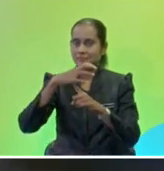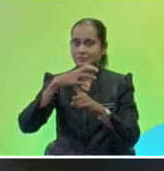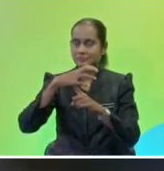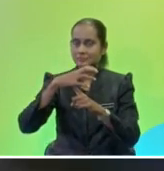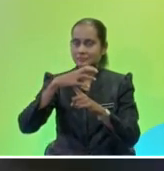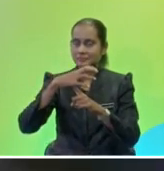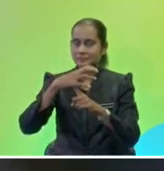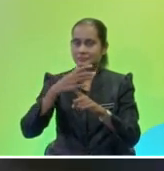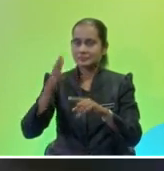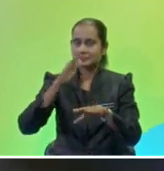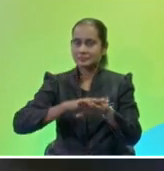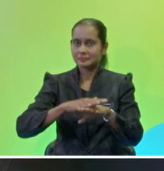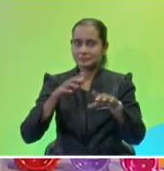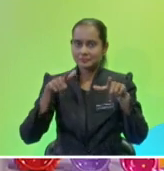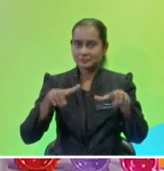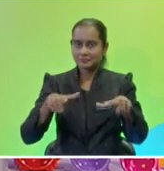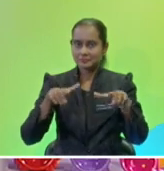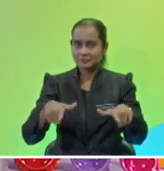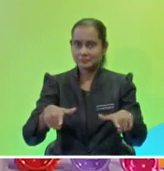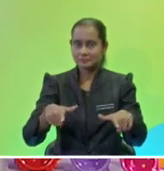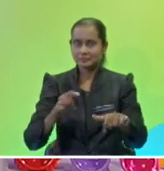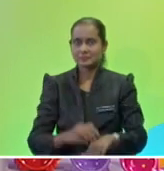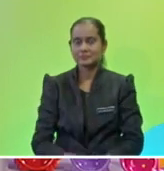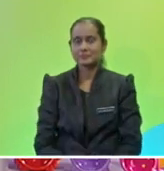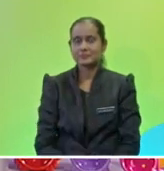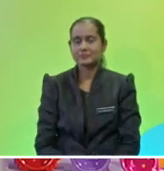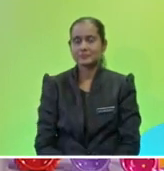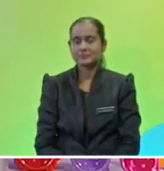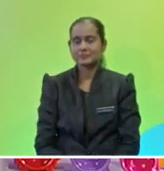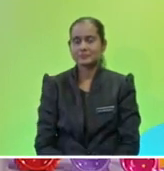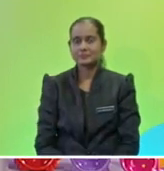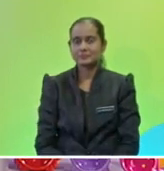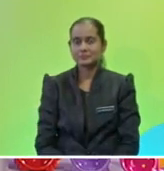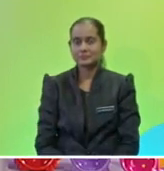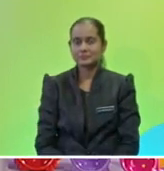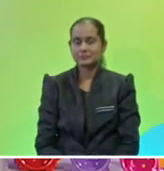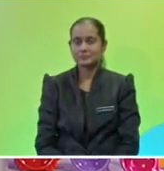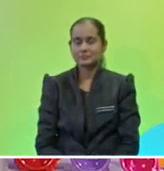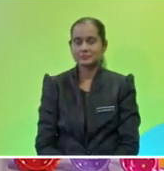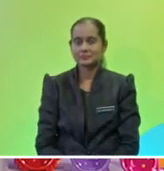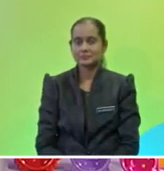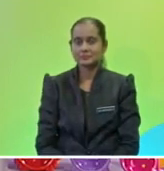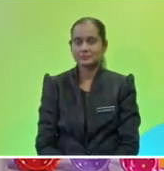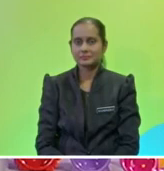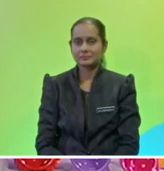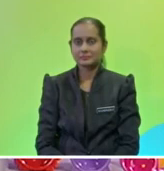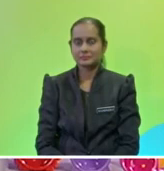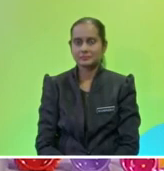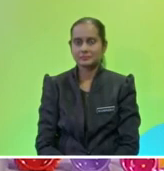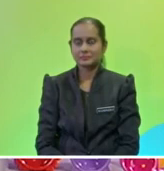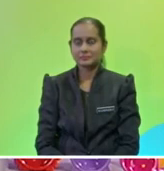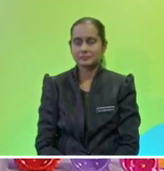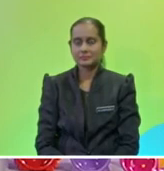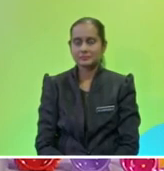lagi tidur nampak lagi tiga tambah lagi tiga kaki cendawan di atas kayu